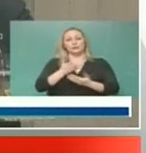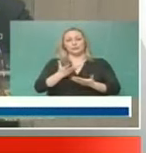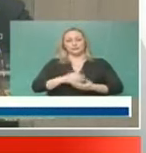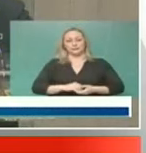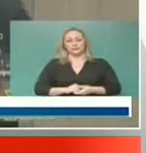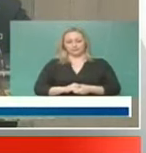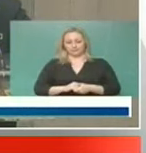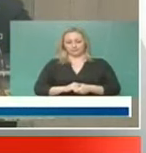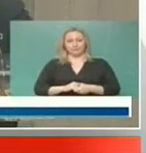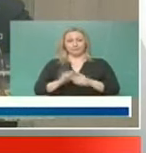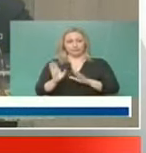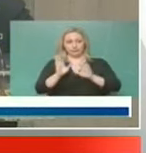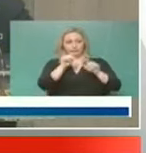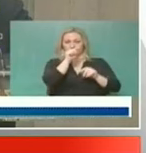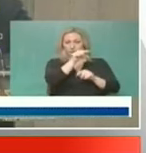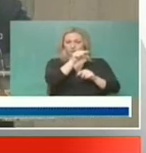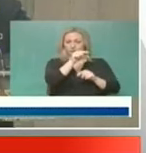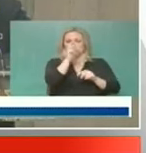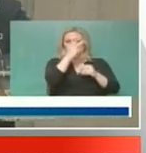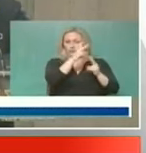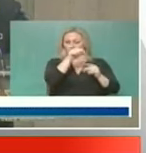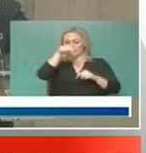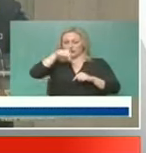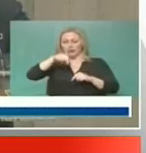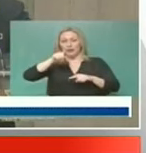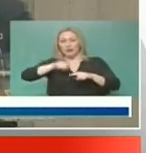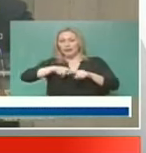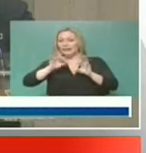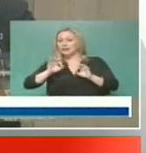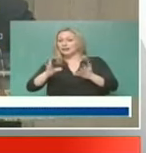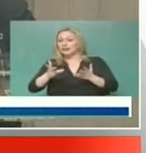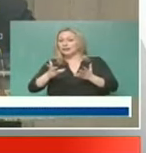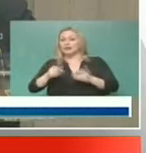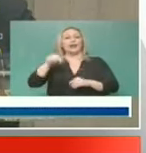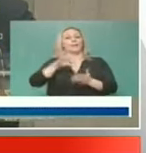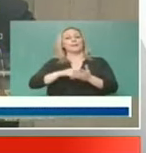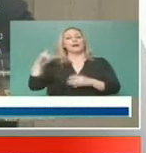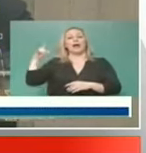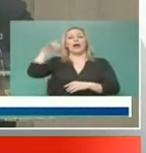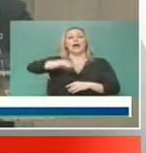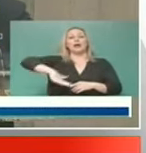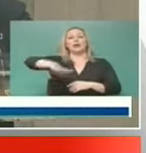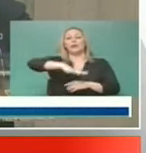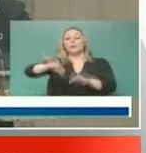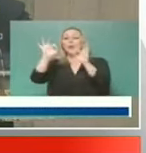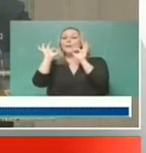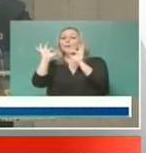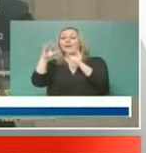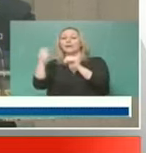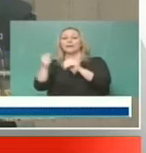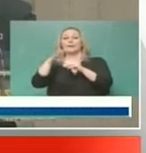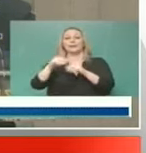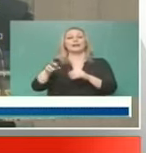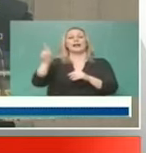Αναρωτιόνται. Και αυτό είναι λόγος για να αλλάξουμε εμείς το αεροδρόμιο μας και τα σύμβολά μας. Δεν θα αλλάξουμε το αεροδρόμιο. Αλλά. Όχι. Είπα καθόλου να αλλάξουμε το αεροδρόμιο. Τι να κάνουμε